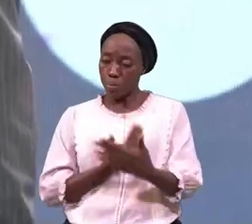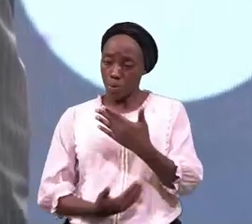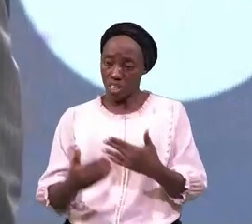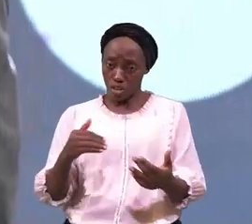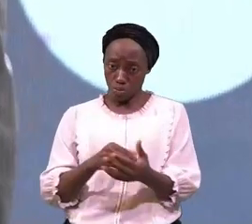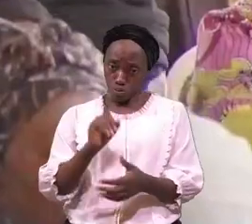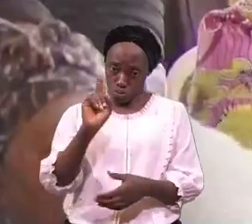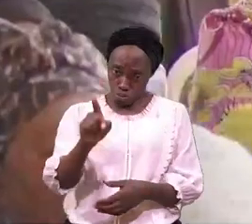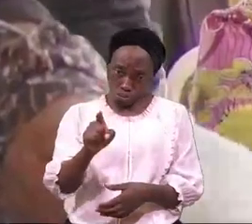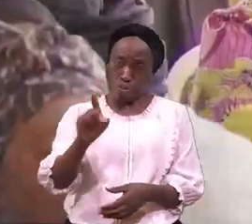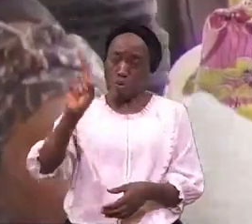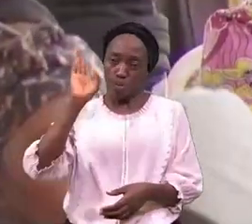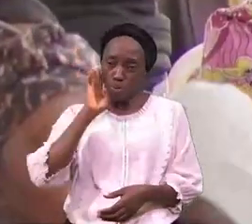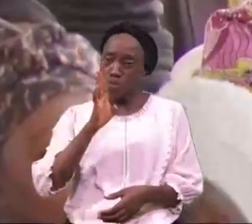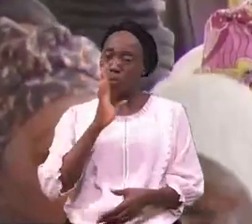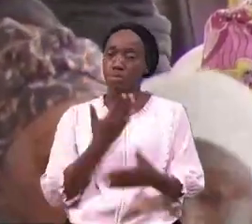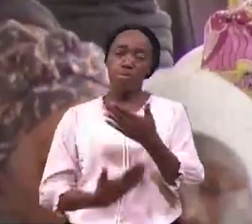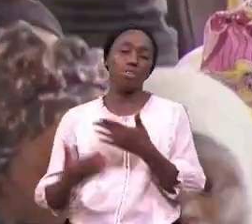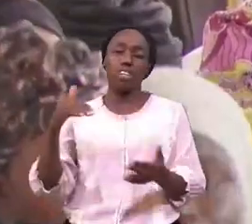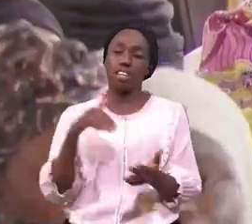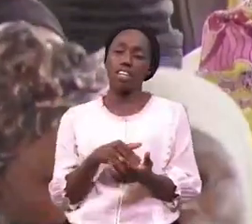Je suis né de nouveau et tu dois naître de nouveau.